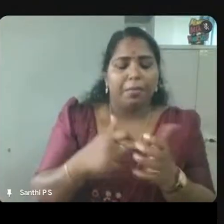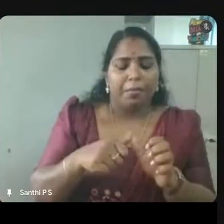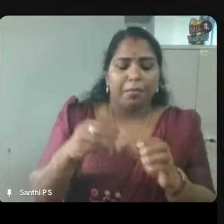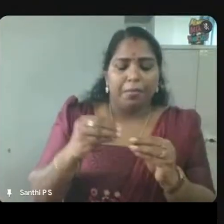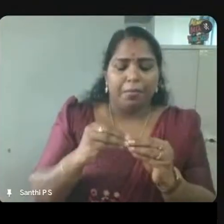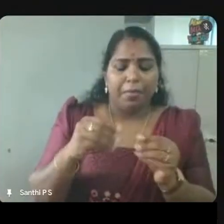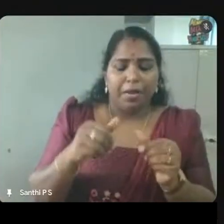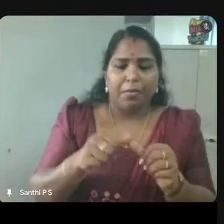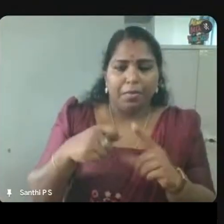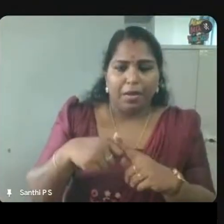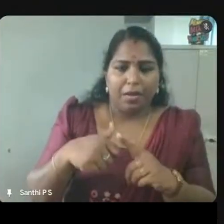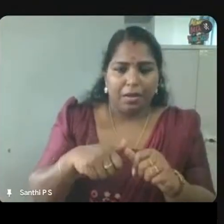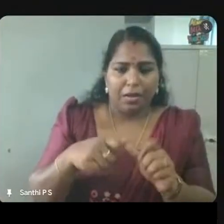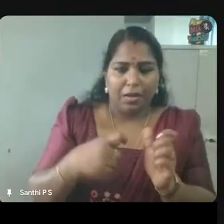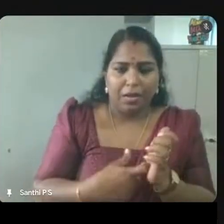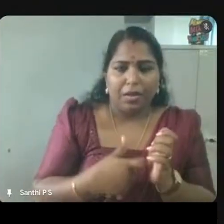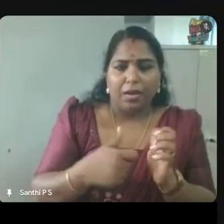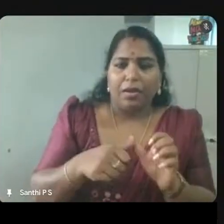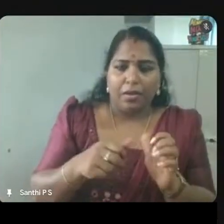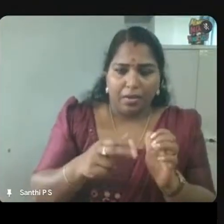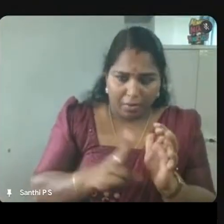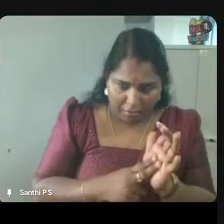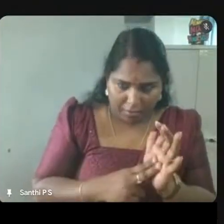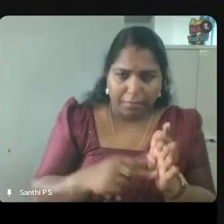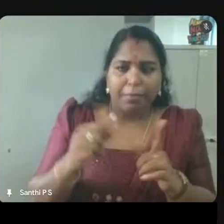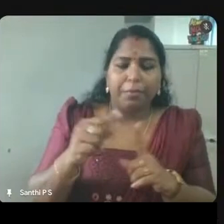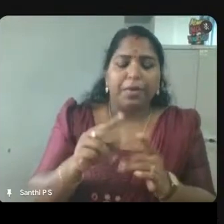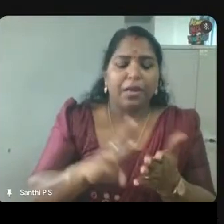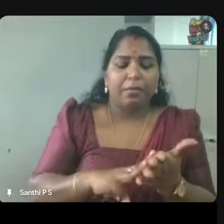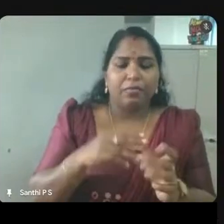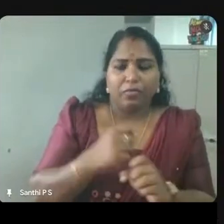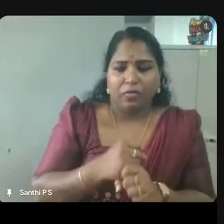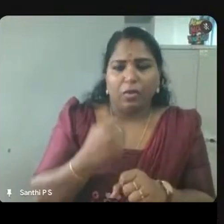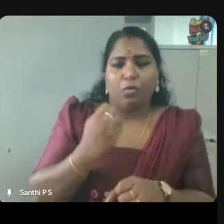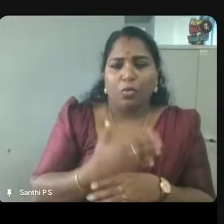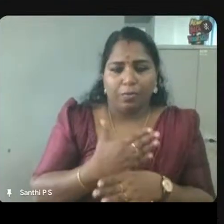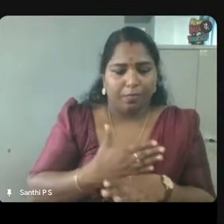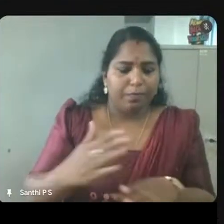le work. I know. Thank you very much.